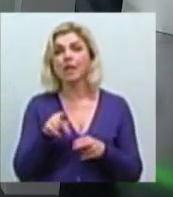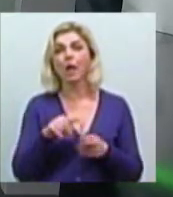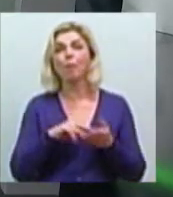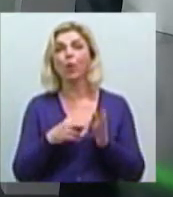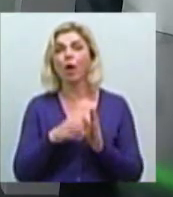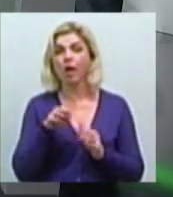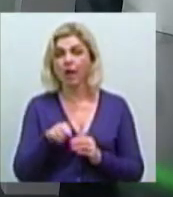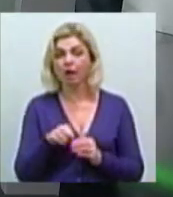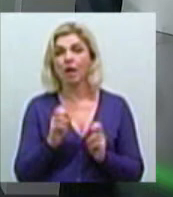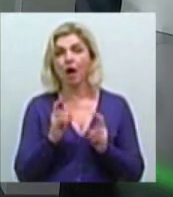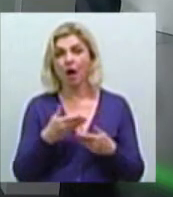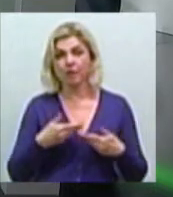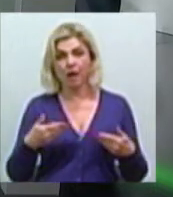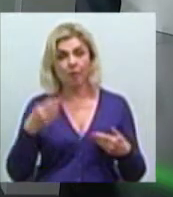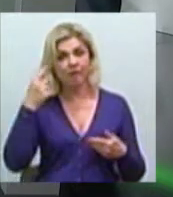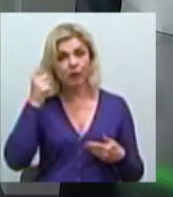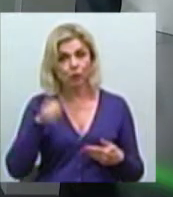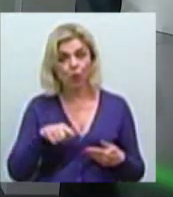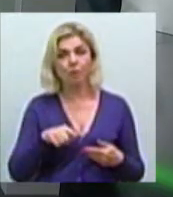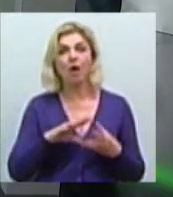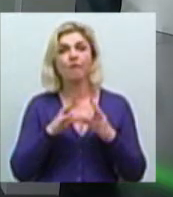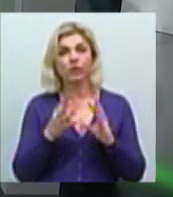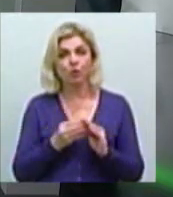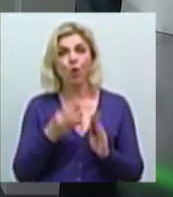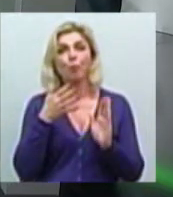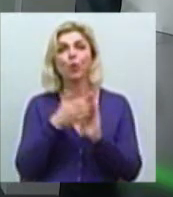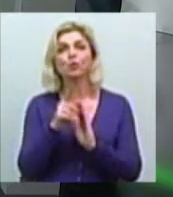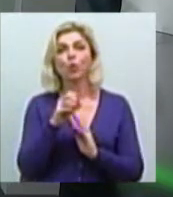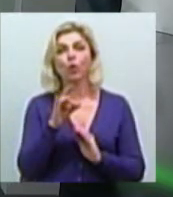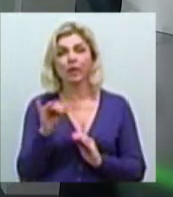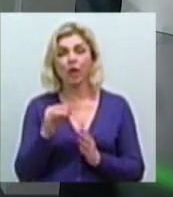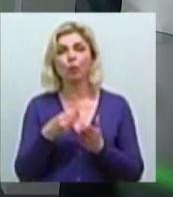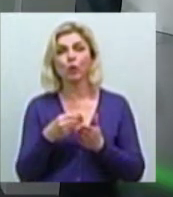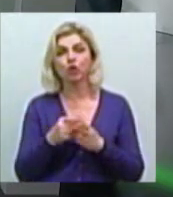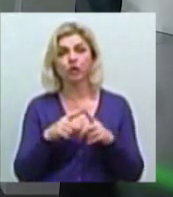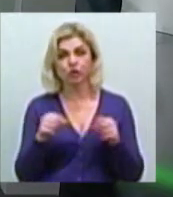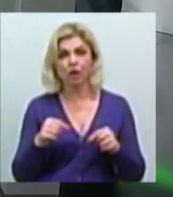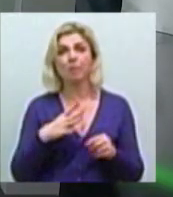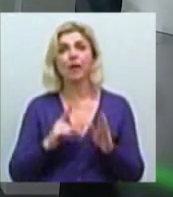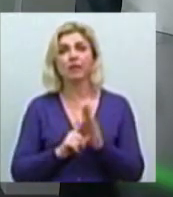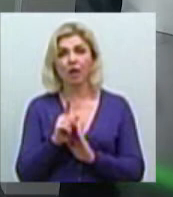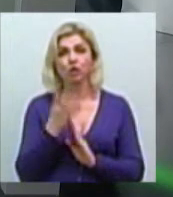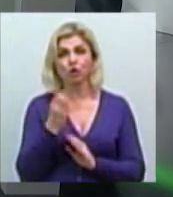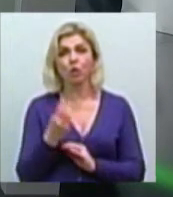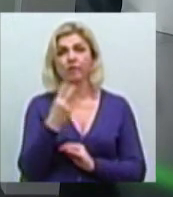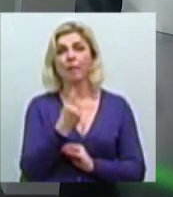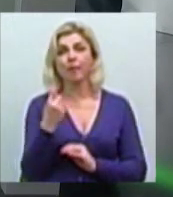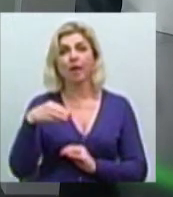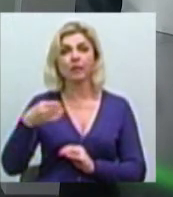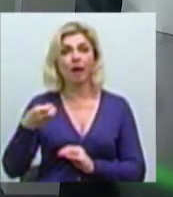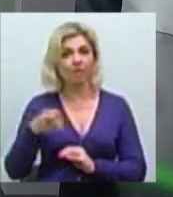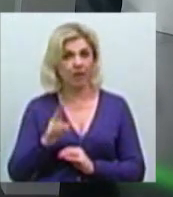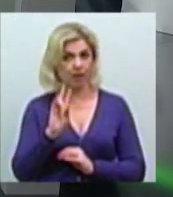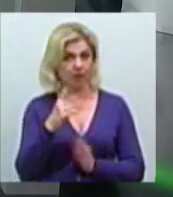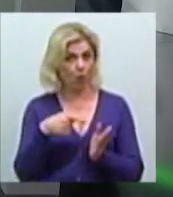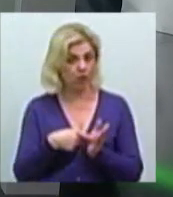Наскільки нам відомо, взагалі проєкт «Прозорі бюджети шкіл» стартував у Миколаєві ще 21 травня,